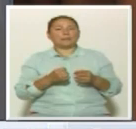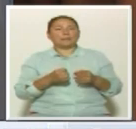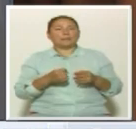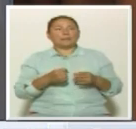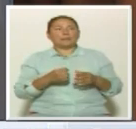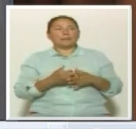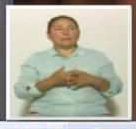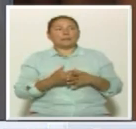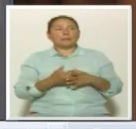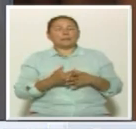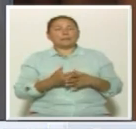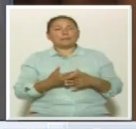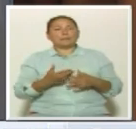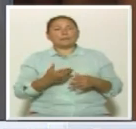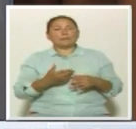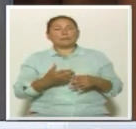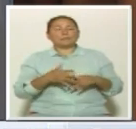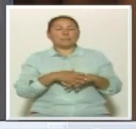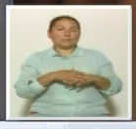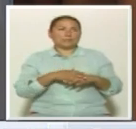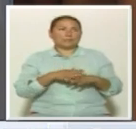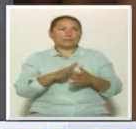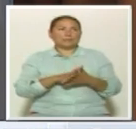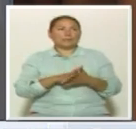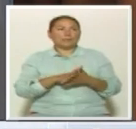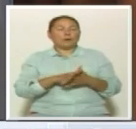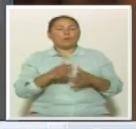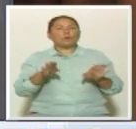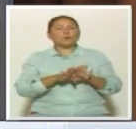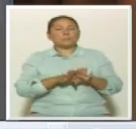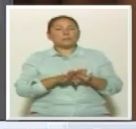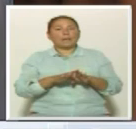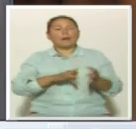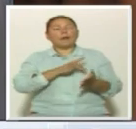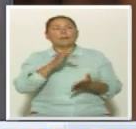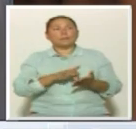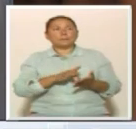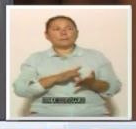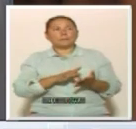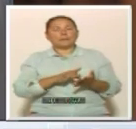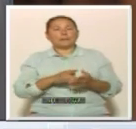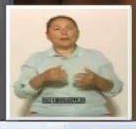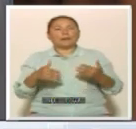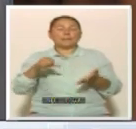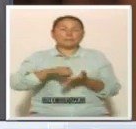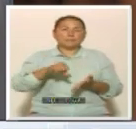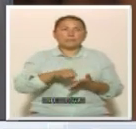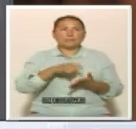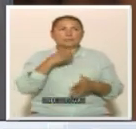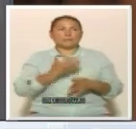белгісіздер абыройлы қызмет атқарып келе жатырсыздар. Осы залда қатысып отырған қатыспаса да біздің арамызда